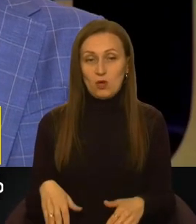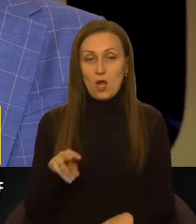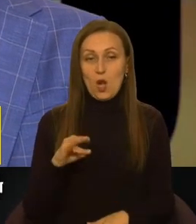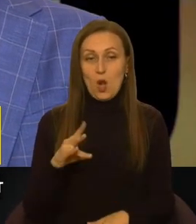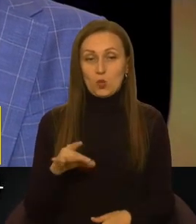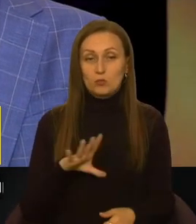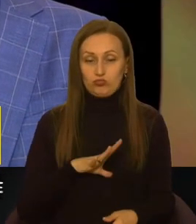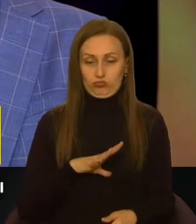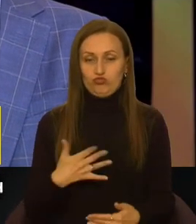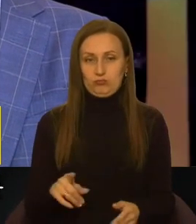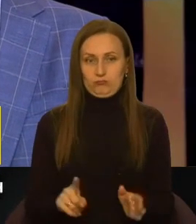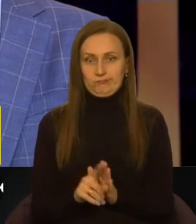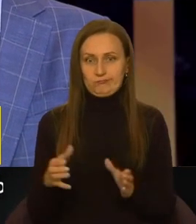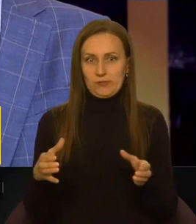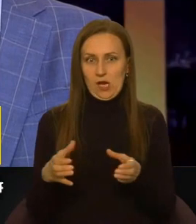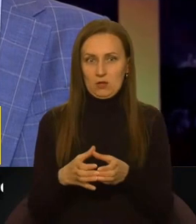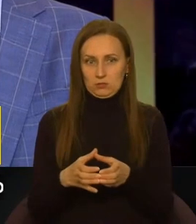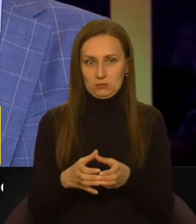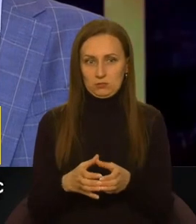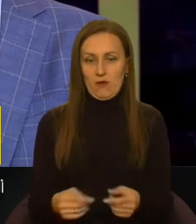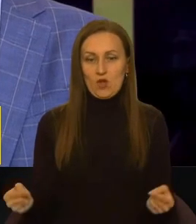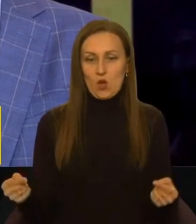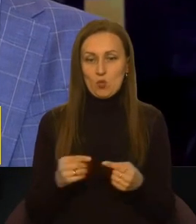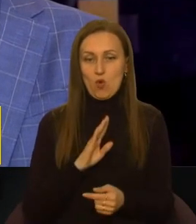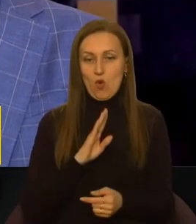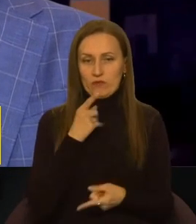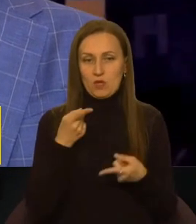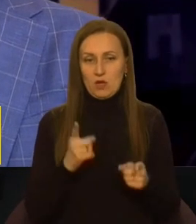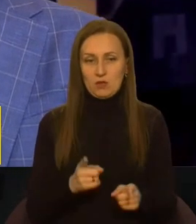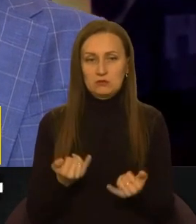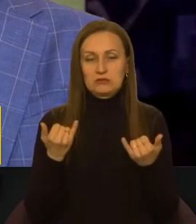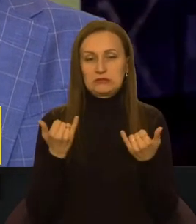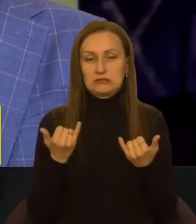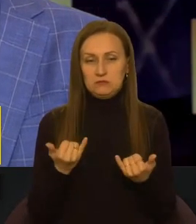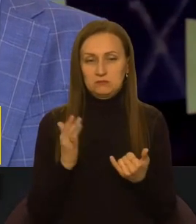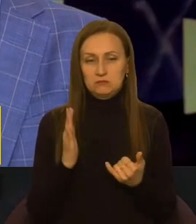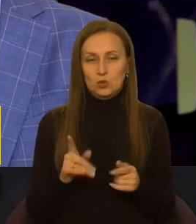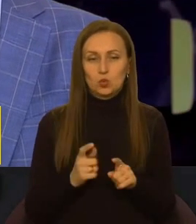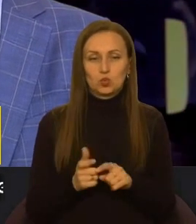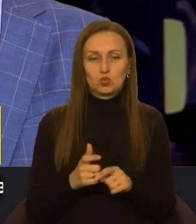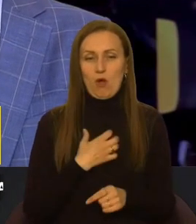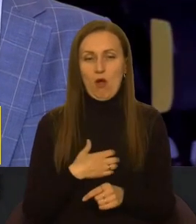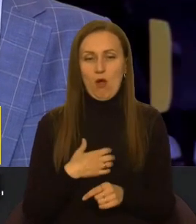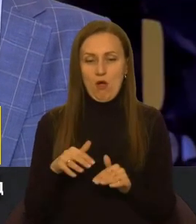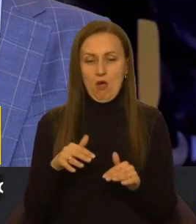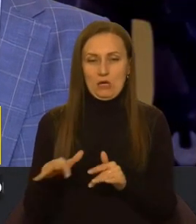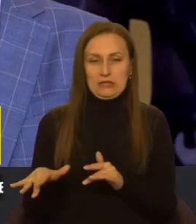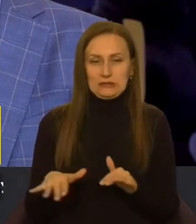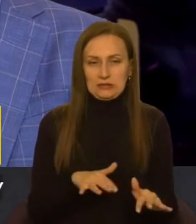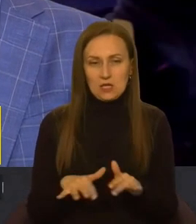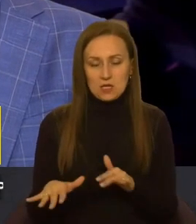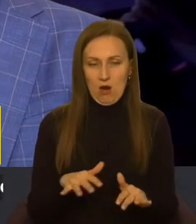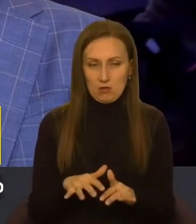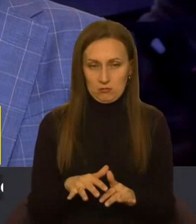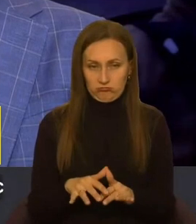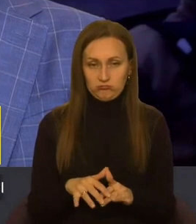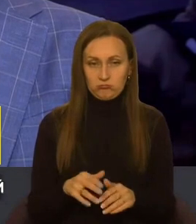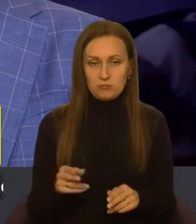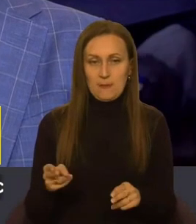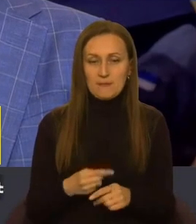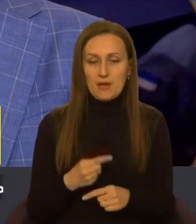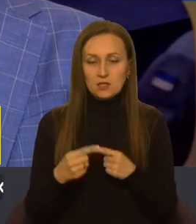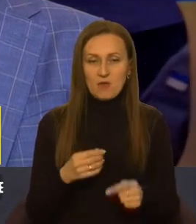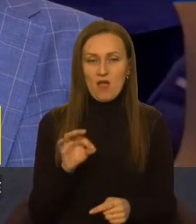стали бригадою. Відповідно, ворог дійсно веде зараз такі дуже агресивні наступальні дії з